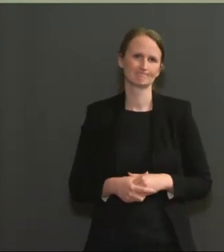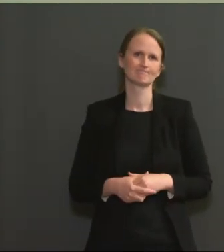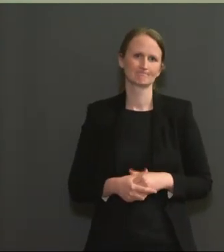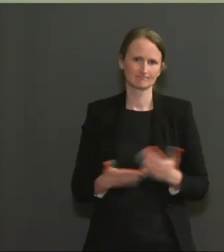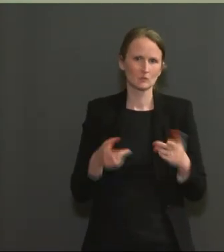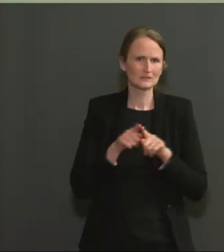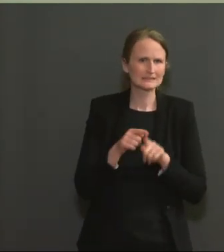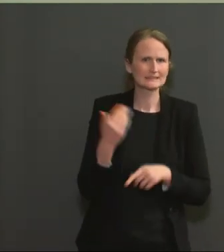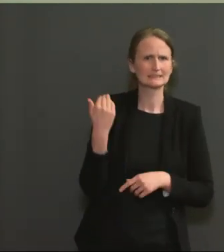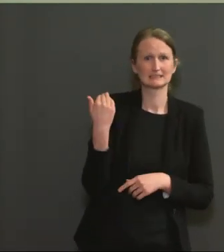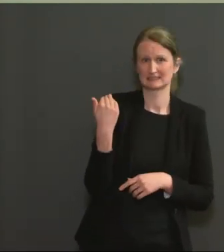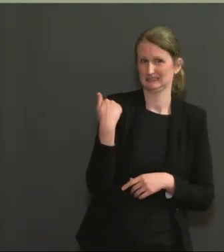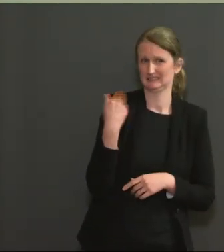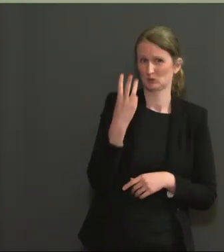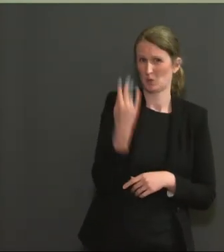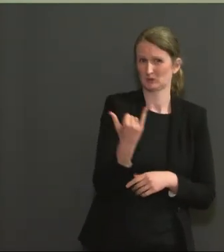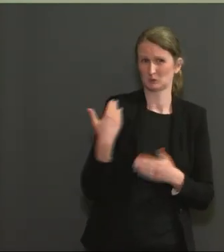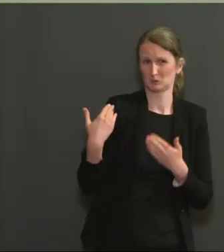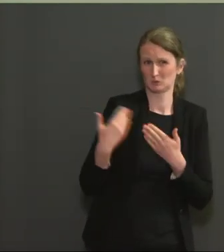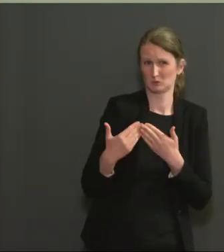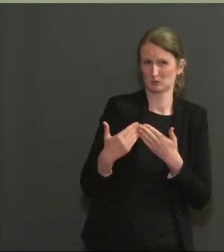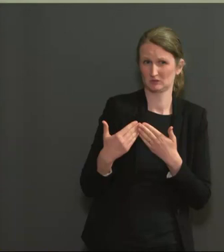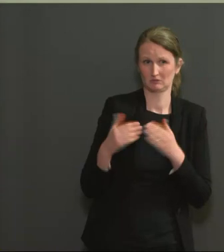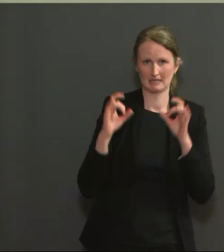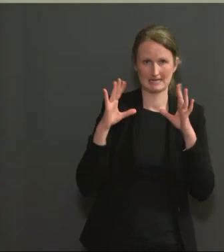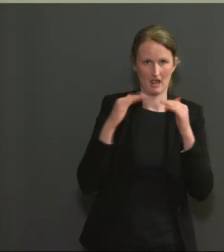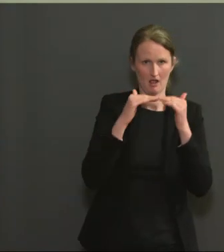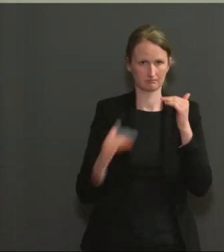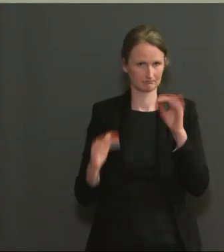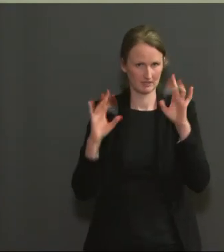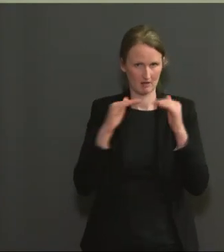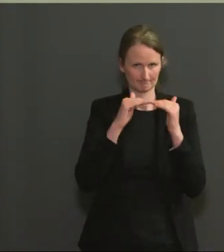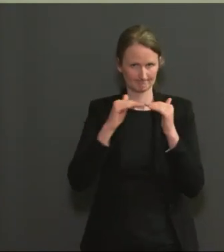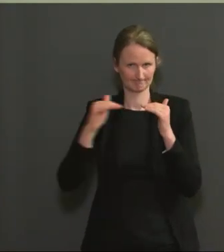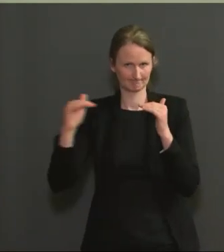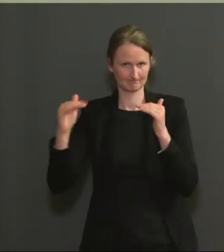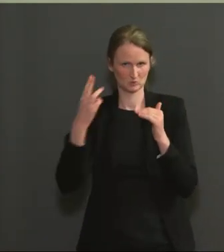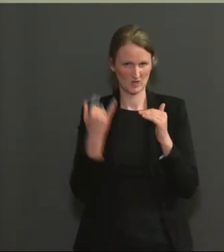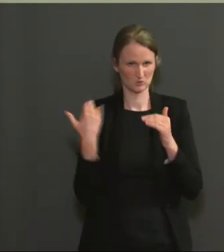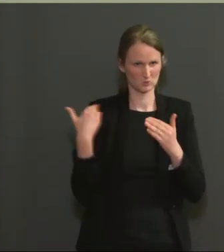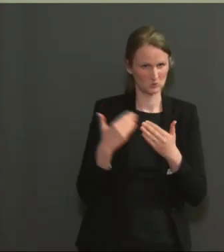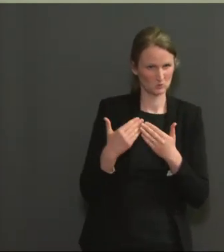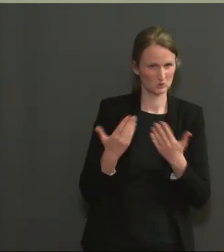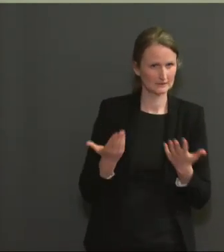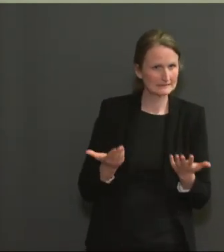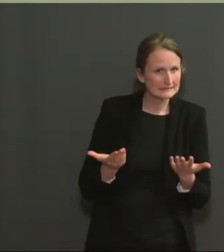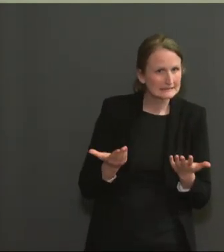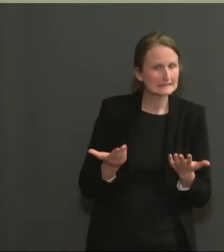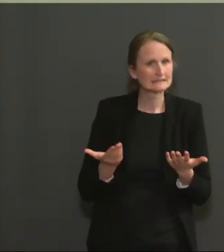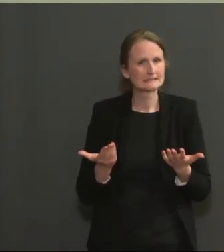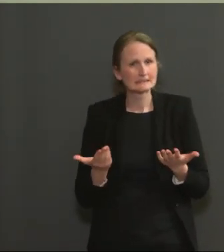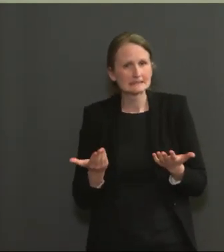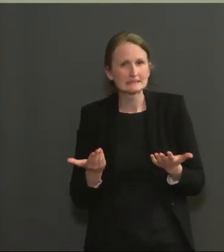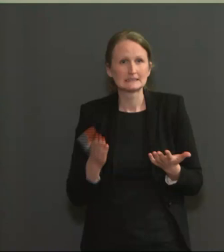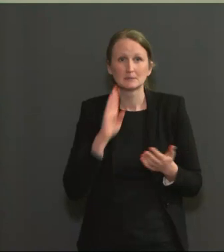ne diminuent plus cette évolution récente se marque dans tout le pays mais les plus prononcé de manière un peu